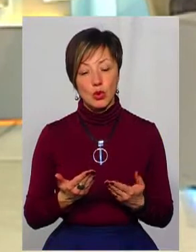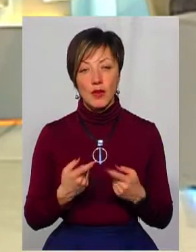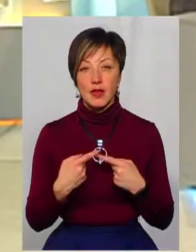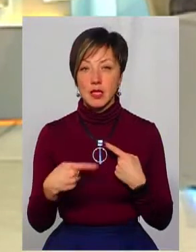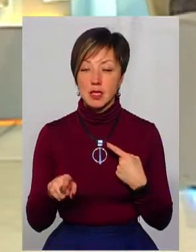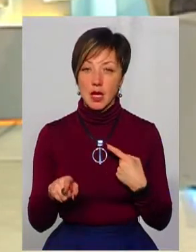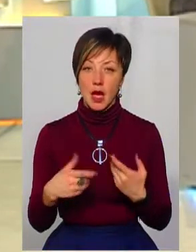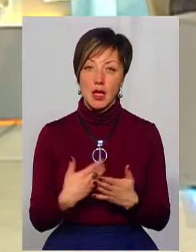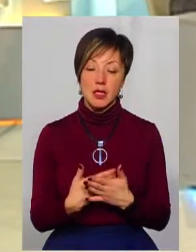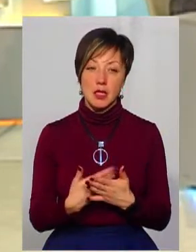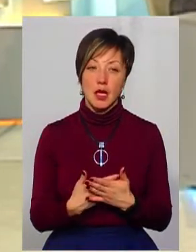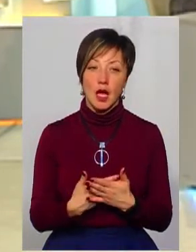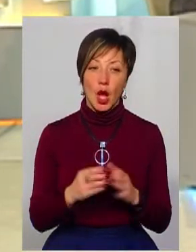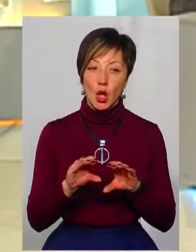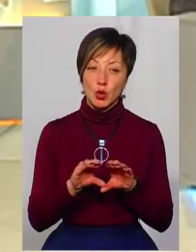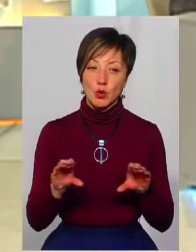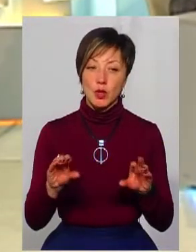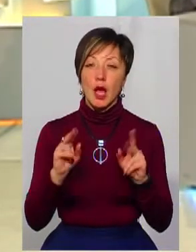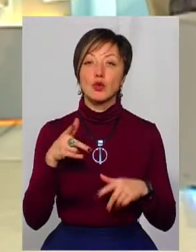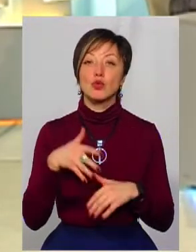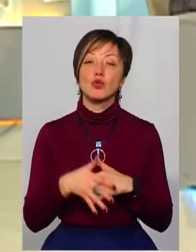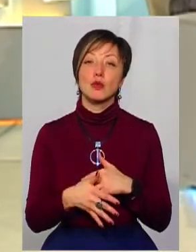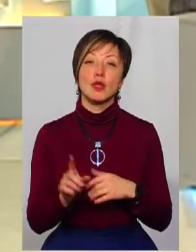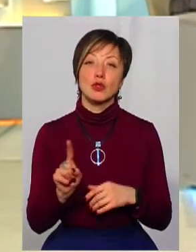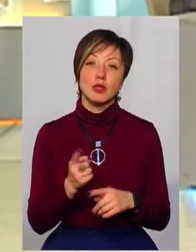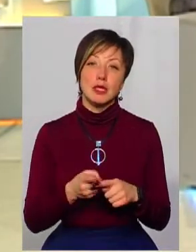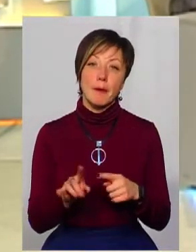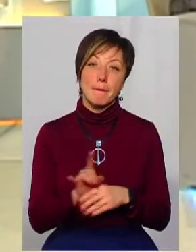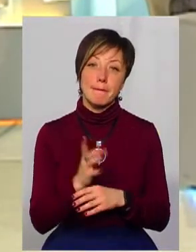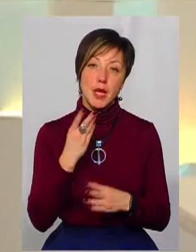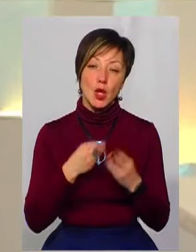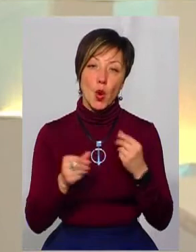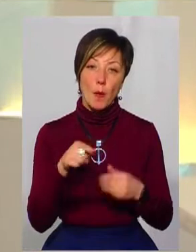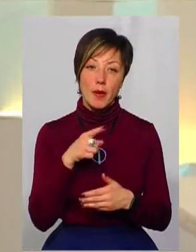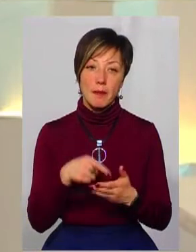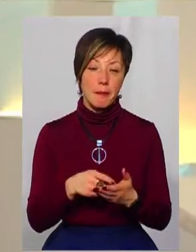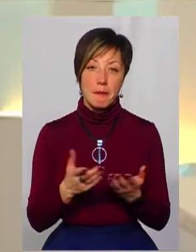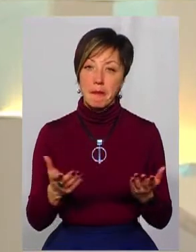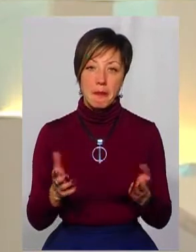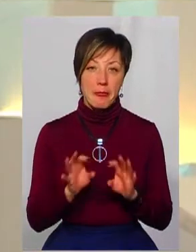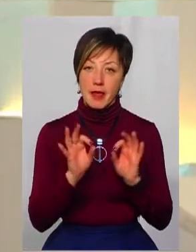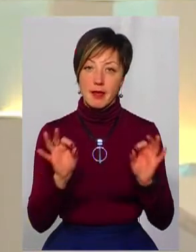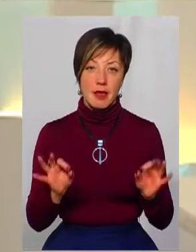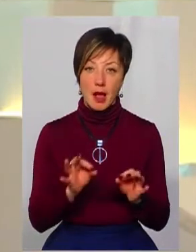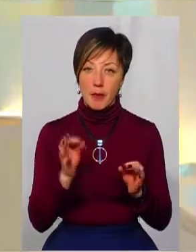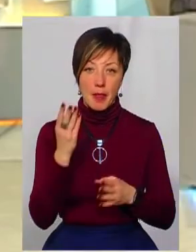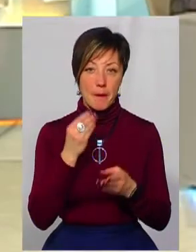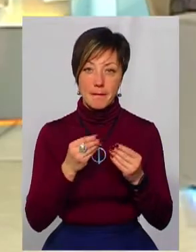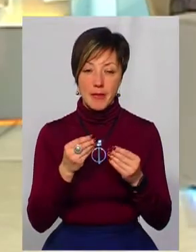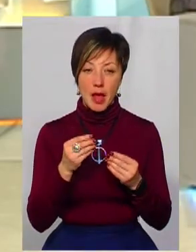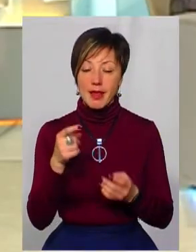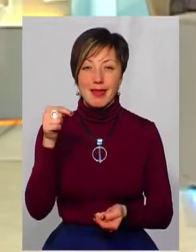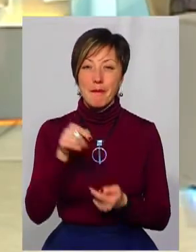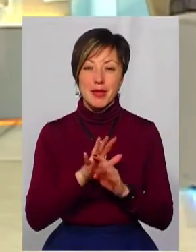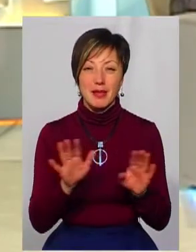чимось відрізняється тюнер, як зрозуміти, що це якась підробка? Ні, він ніяк не